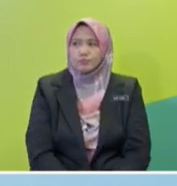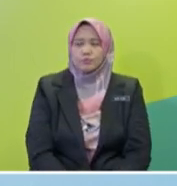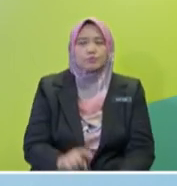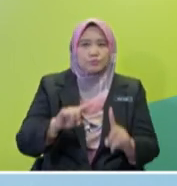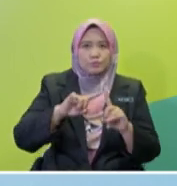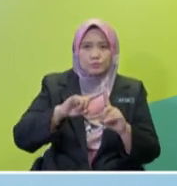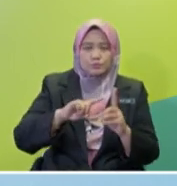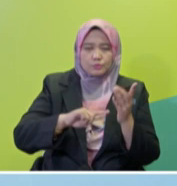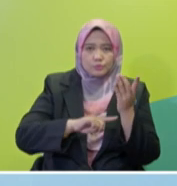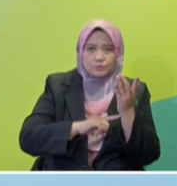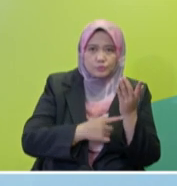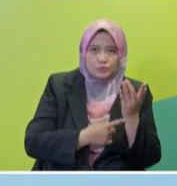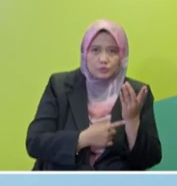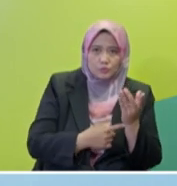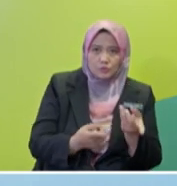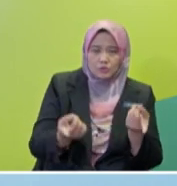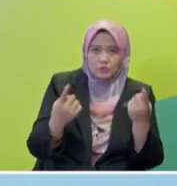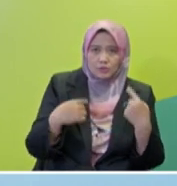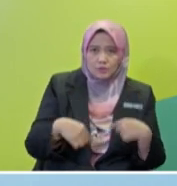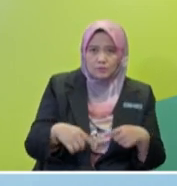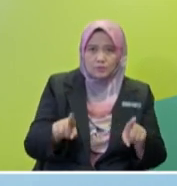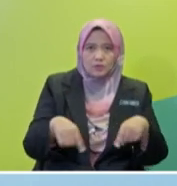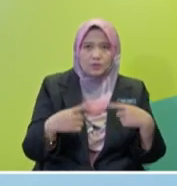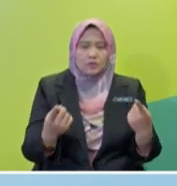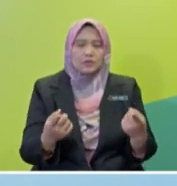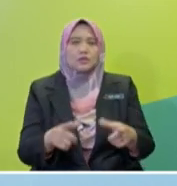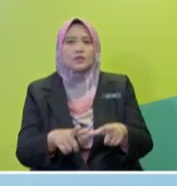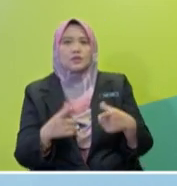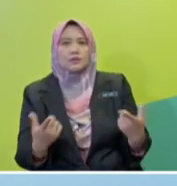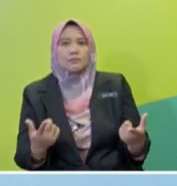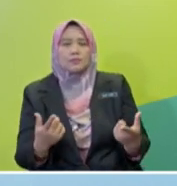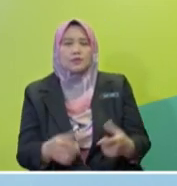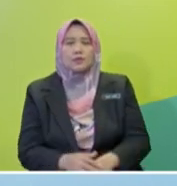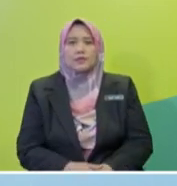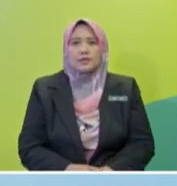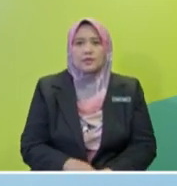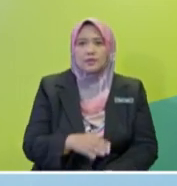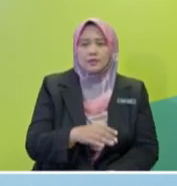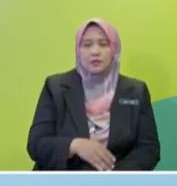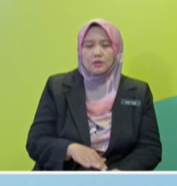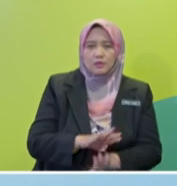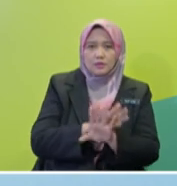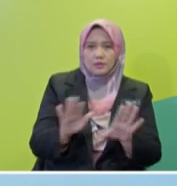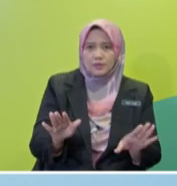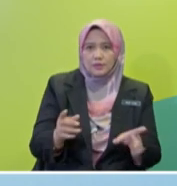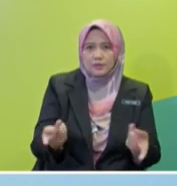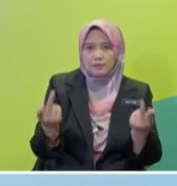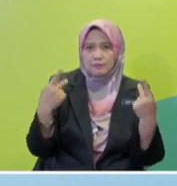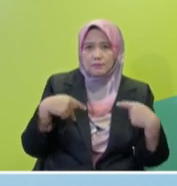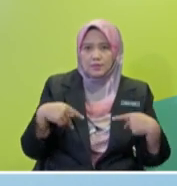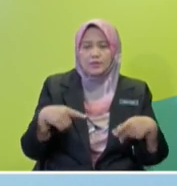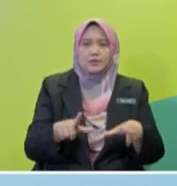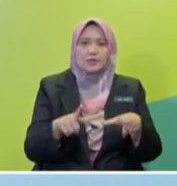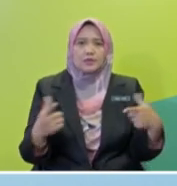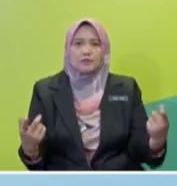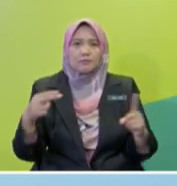dan pengunjung ada pilihan untuk kalamasinya tanpa kembali ke halaman utama Oke inilah Dia contoh gambar aja